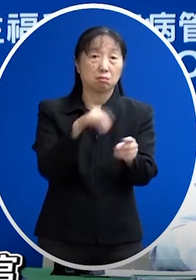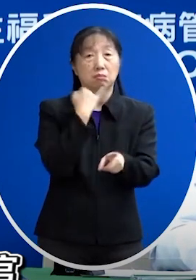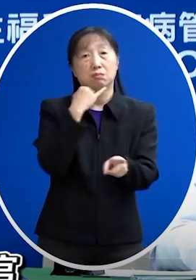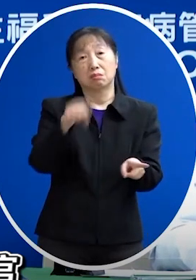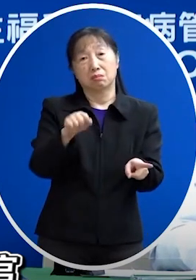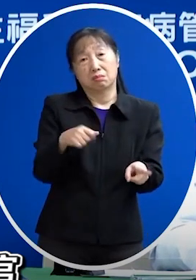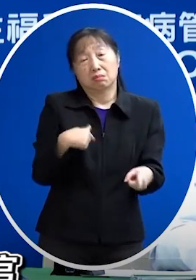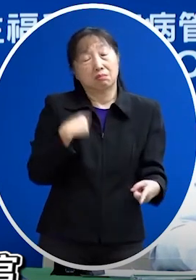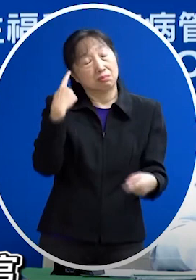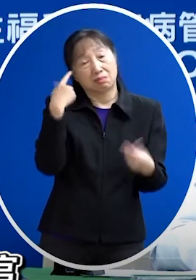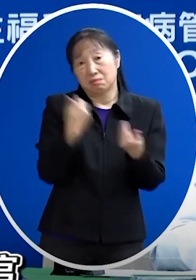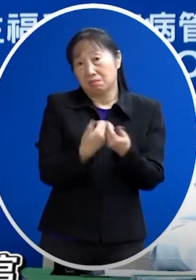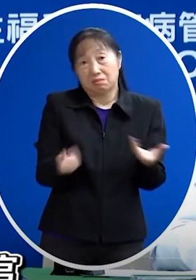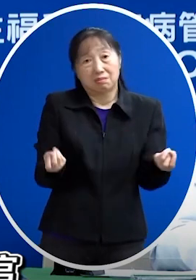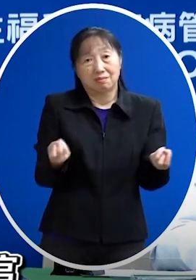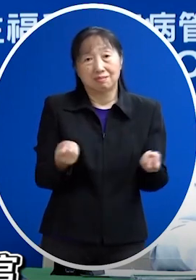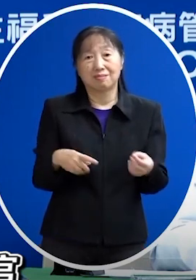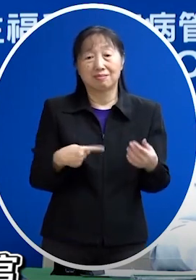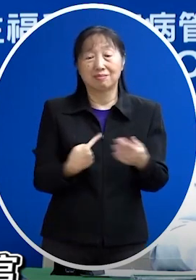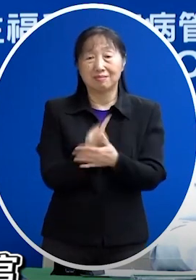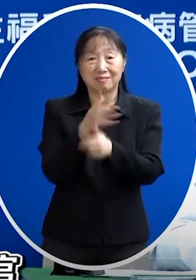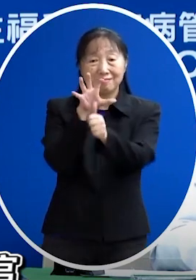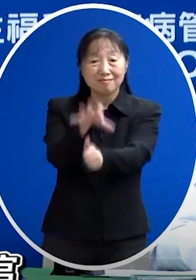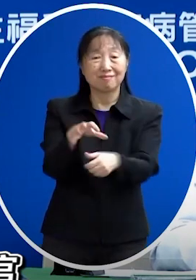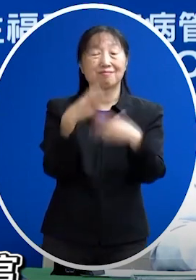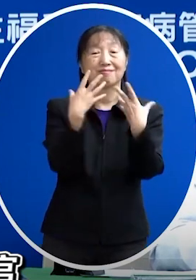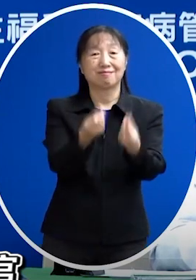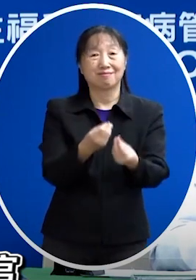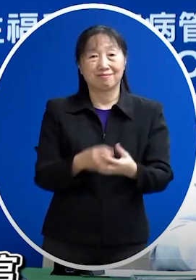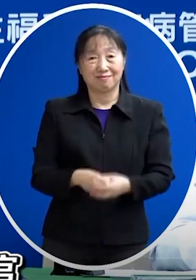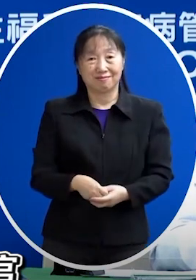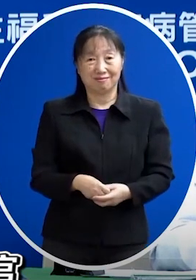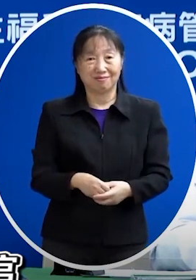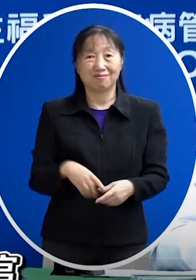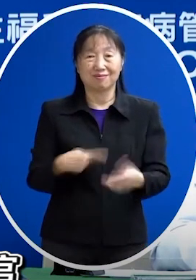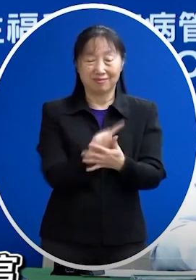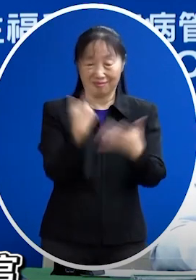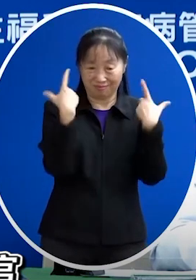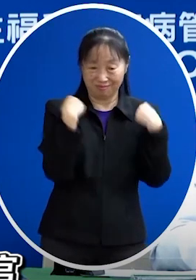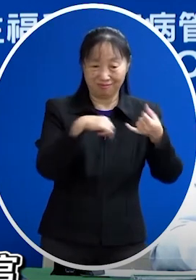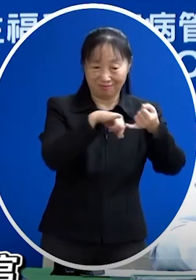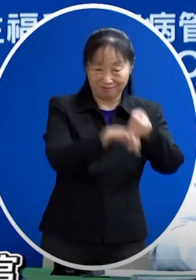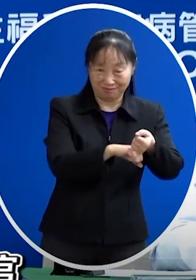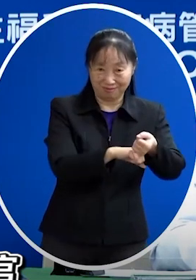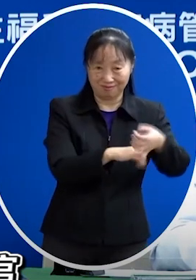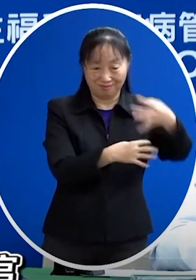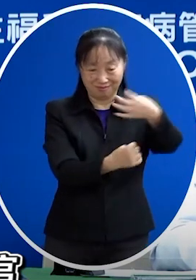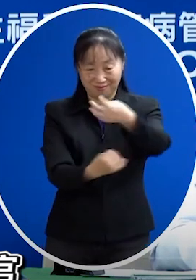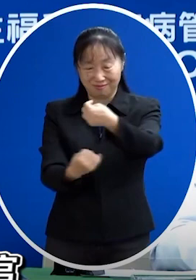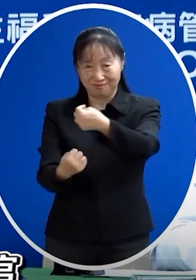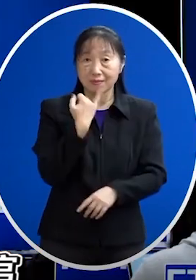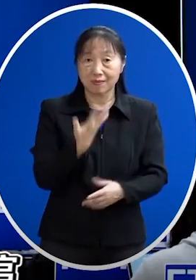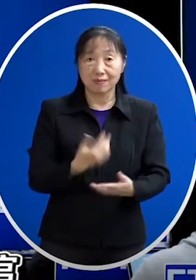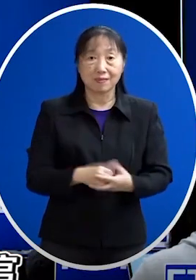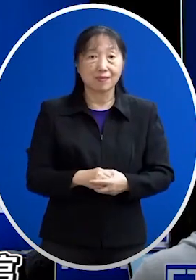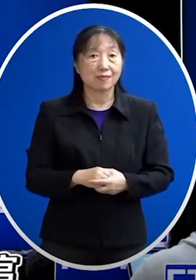当然我也不反对，但没有要求大家要挪已经订好房间人的 schedule。